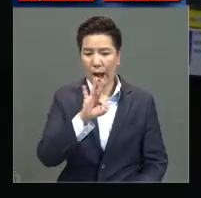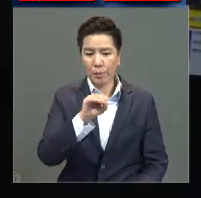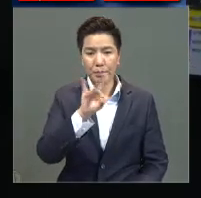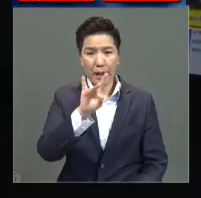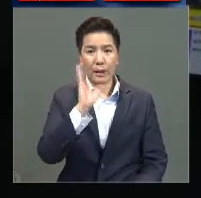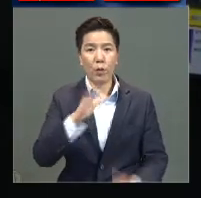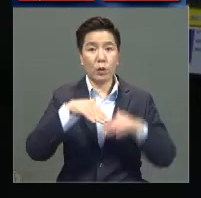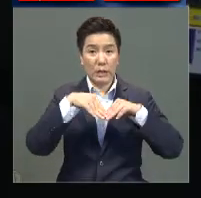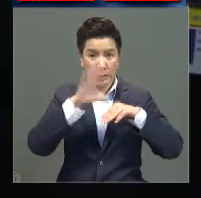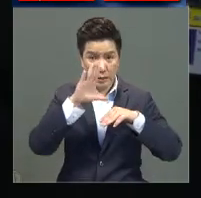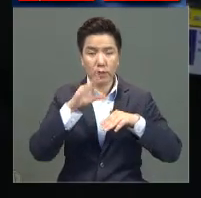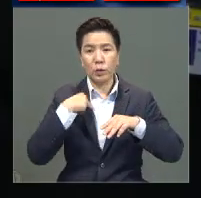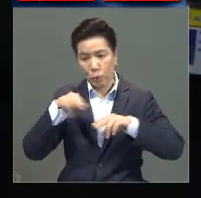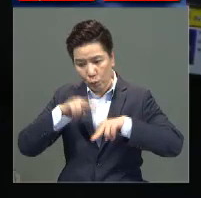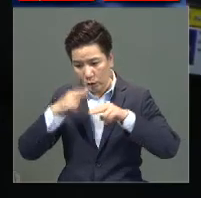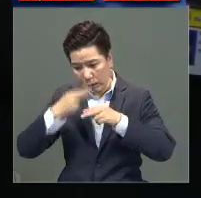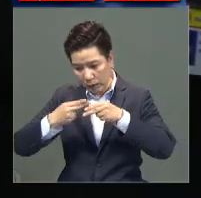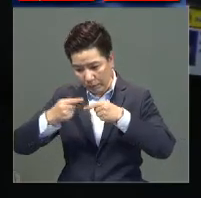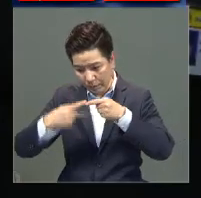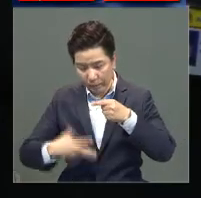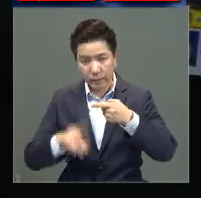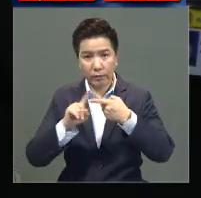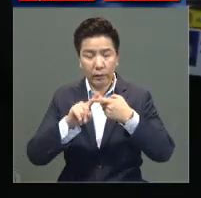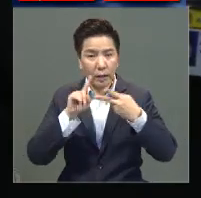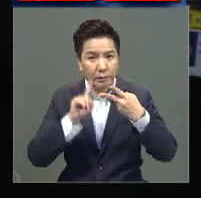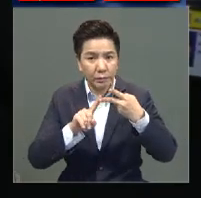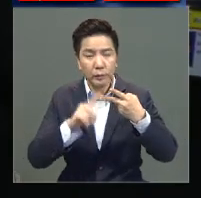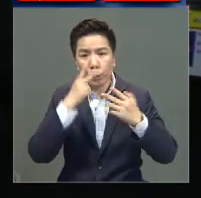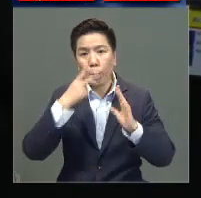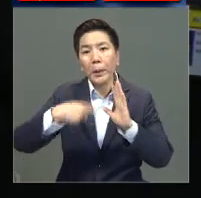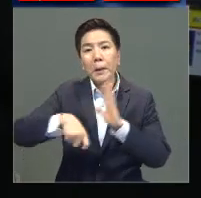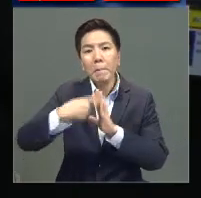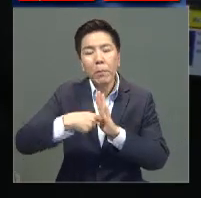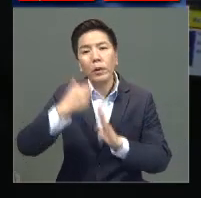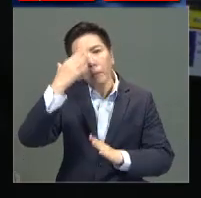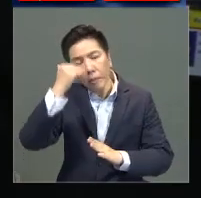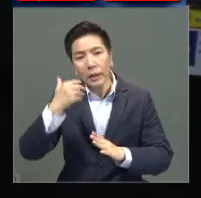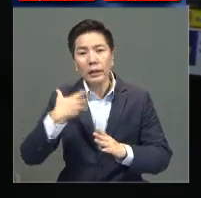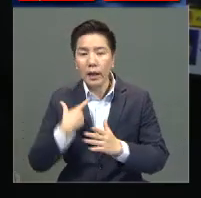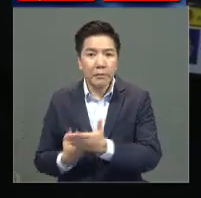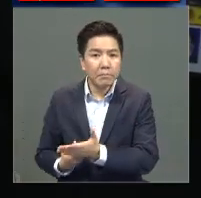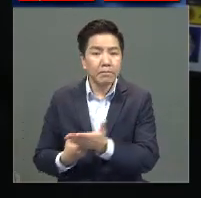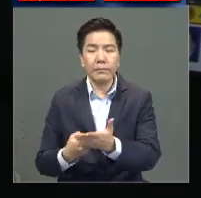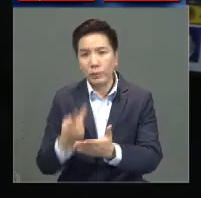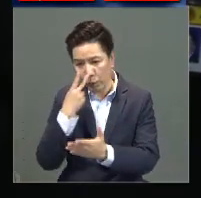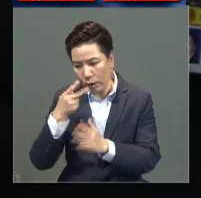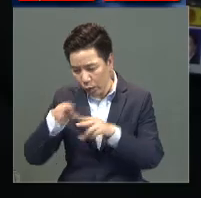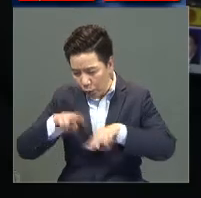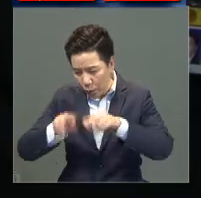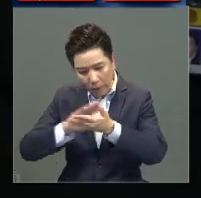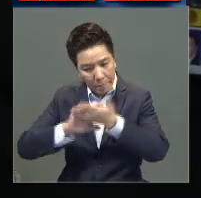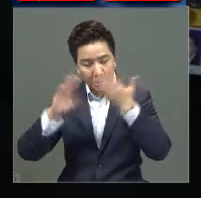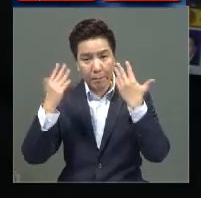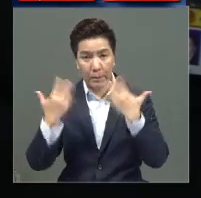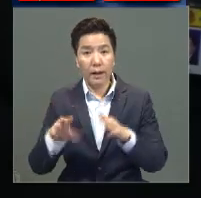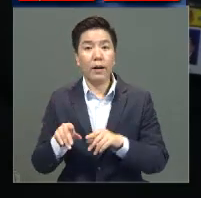คนนะครับอันนี้เป็นตรวจสอบรวมทั้งส่วนประกอบเช่นเหตุผลหลักการต่างๆเหล่านี้ให้ครบถ้วนเมื่อตรวจสอบสมบูรณ์